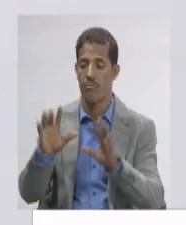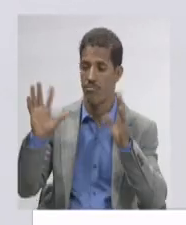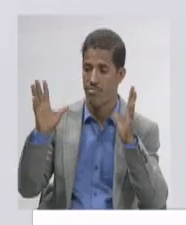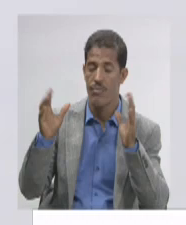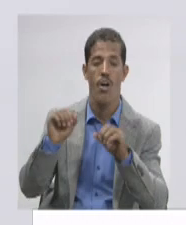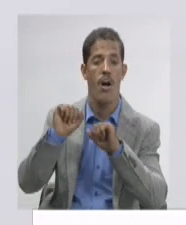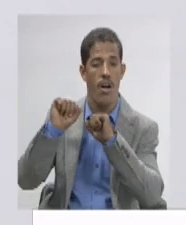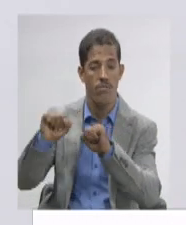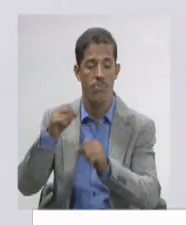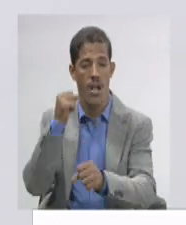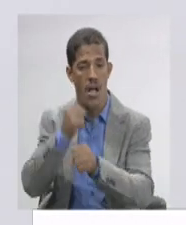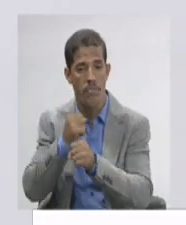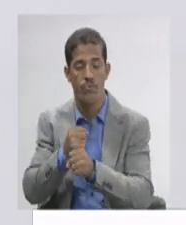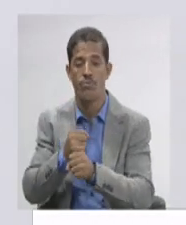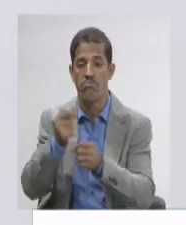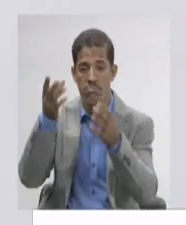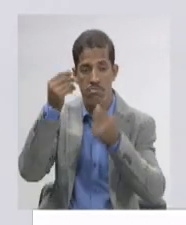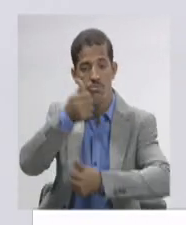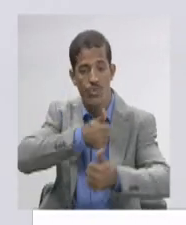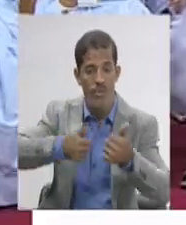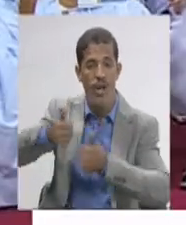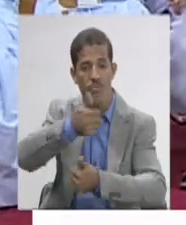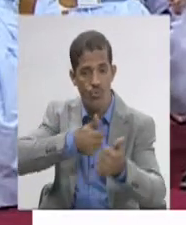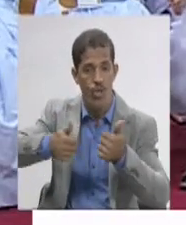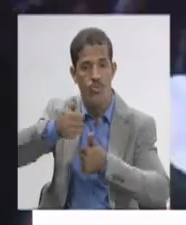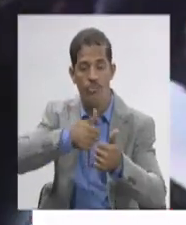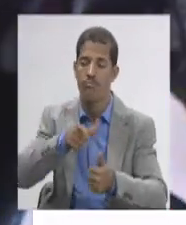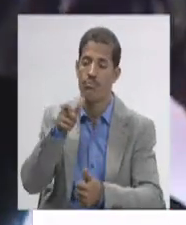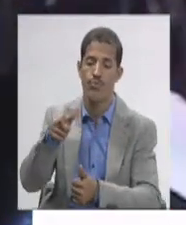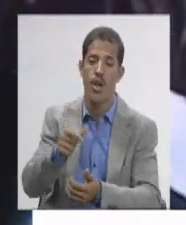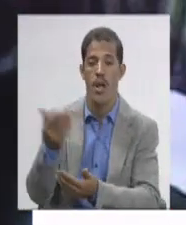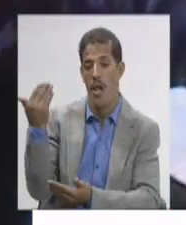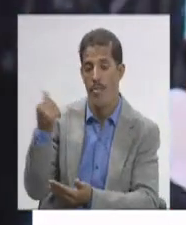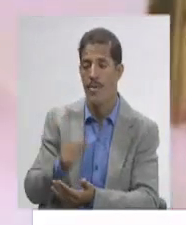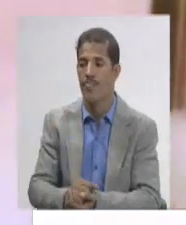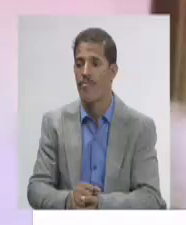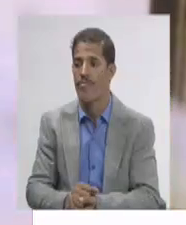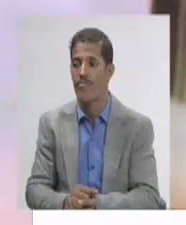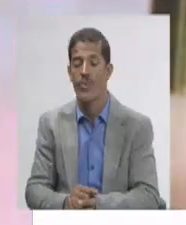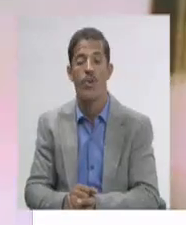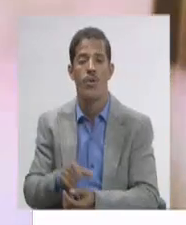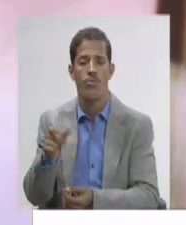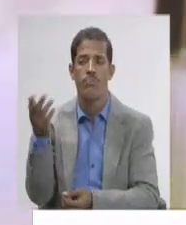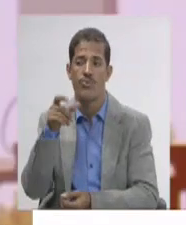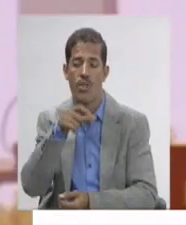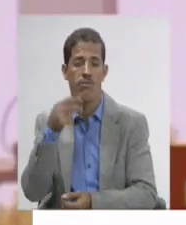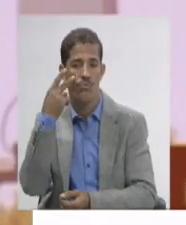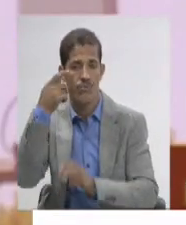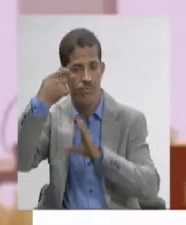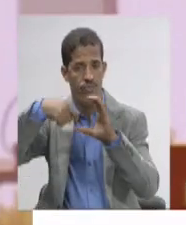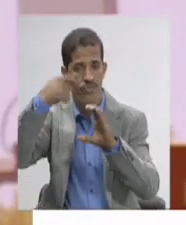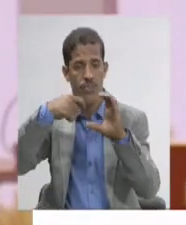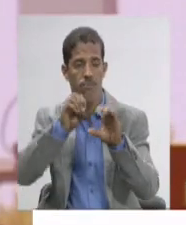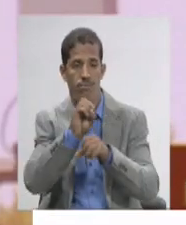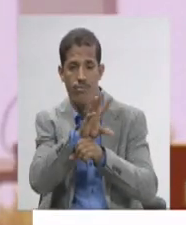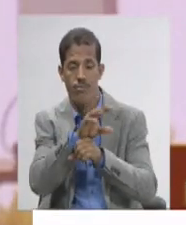قدم في هذه السياقات المذكوره انفا وتابع الحضور فيلمين وثائقيين